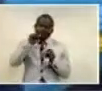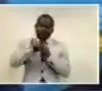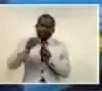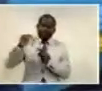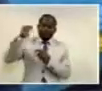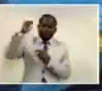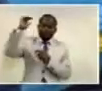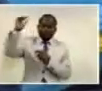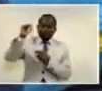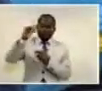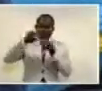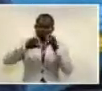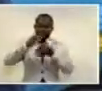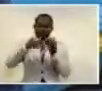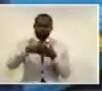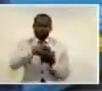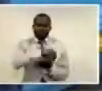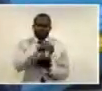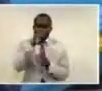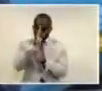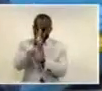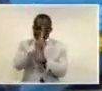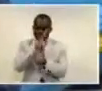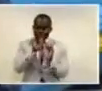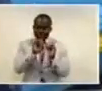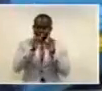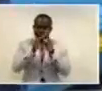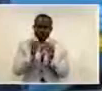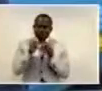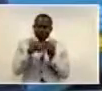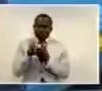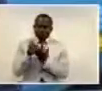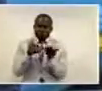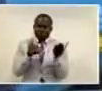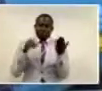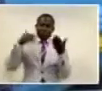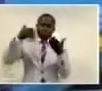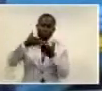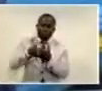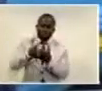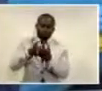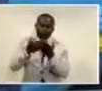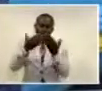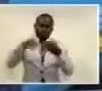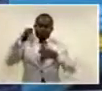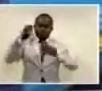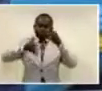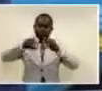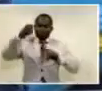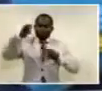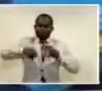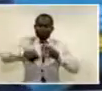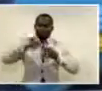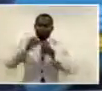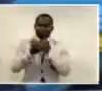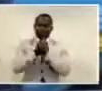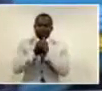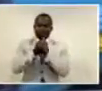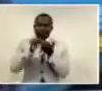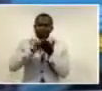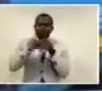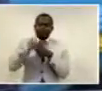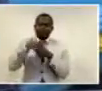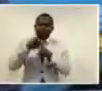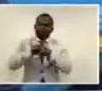wabo, tuburana imitungo myinshi yarayihishe, hasigaye inzu gusa. Ubwo byaje kuza kujya kurangirisha urubanza mu rukiko rw'ubujurire bwa Rubavu narandikira rwa